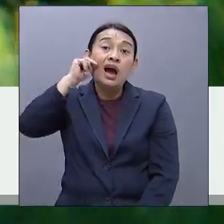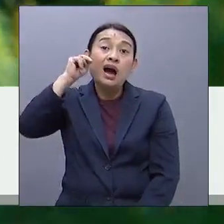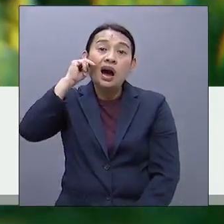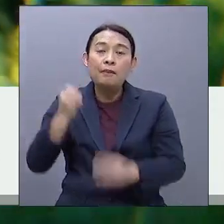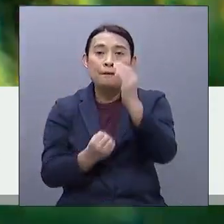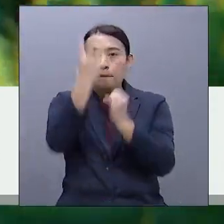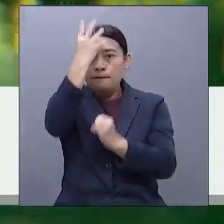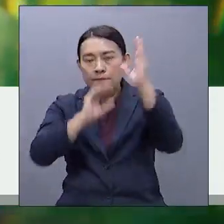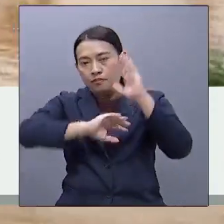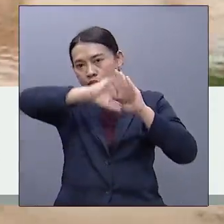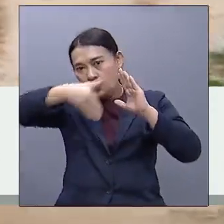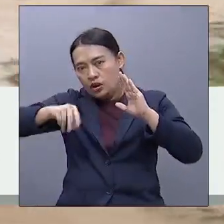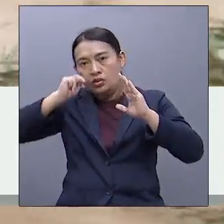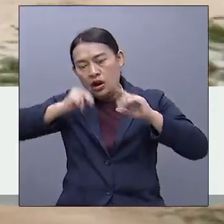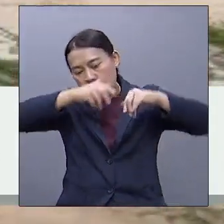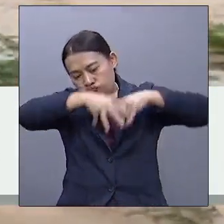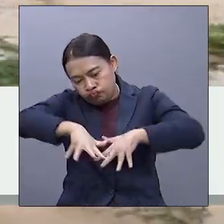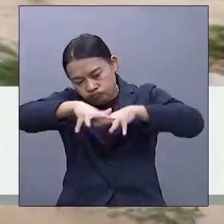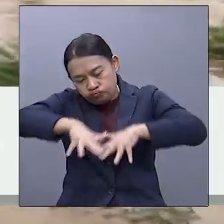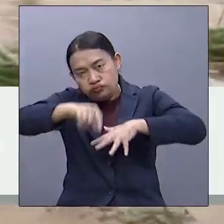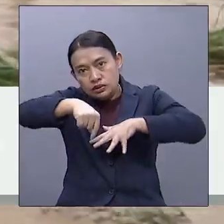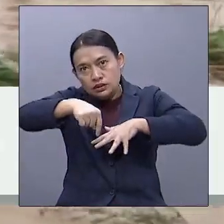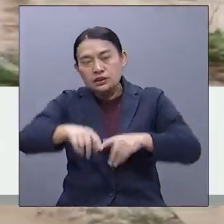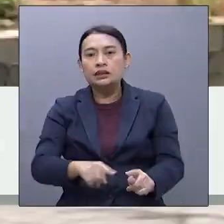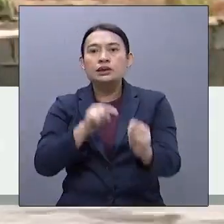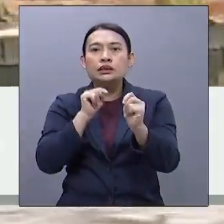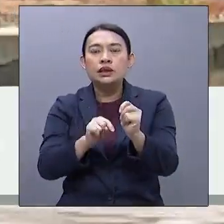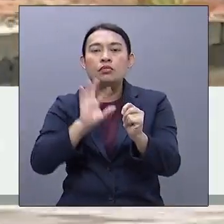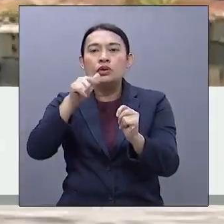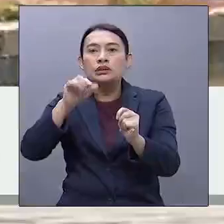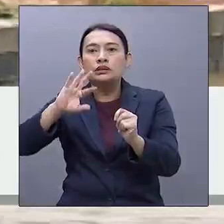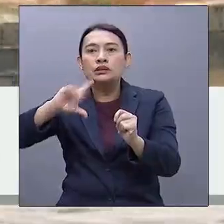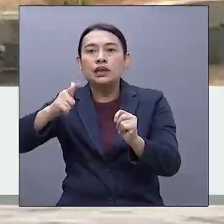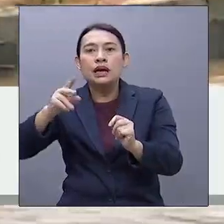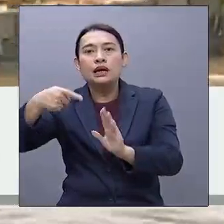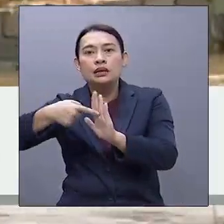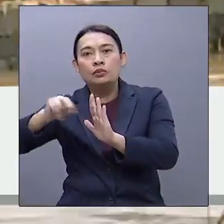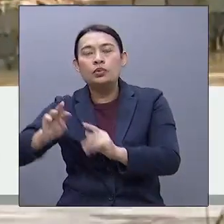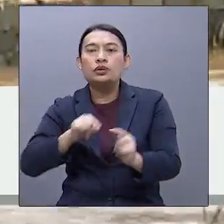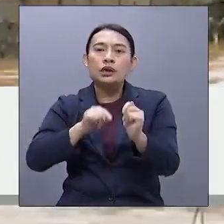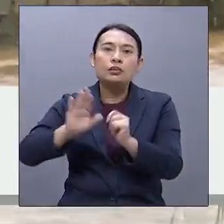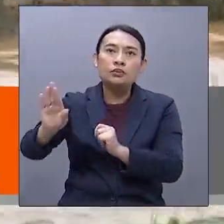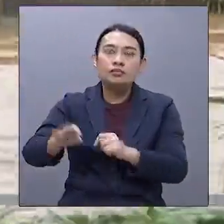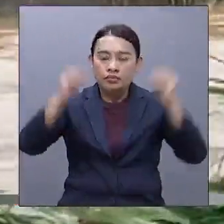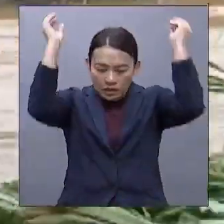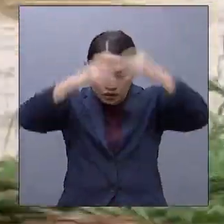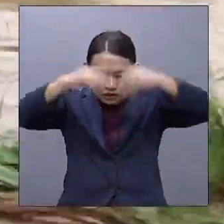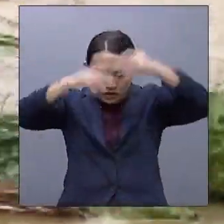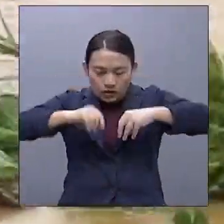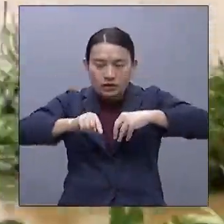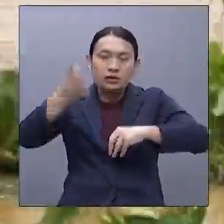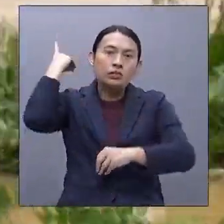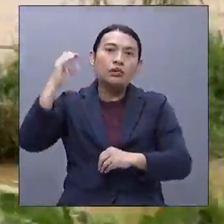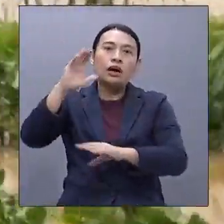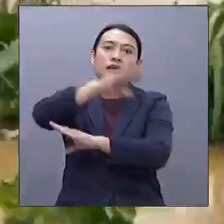งมาบริเวณรอยต่อตำบลช้างทูลและตำบลหนองบอนอำเภอบ่อไร่ซึ่งมีฝนตกหนักอีกระลอกตั้งแต่เย็นวาน